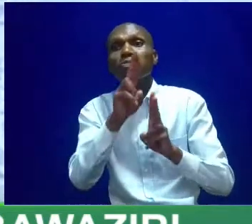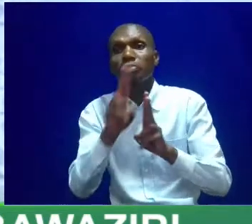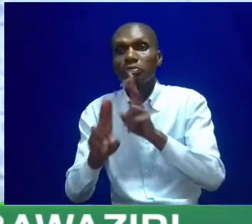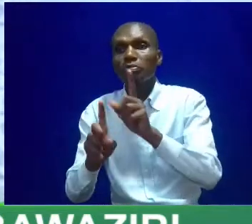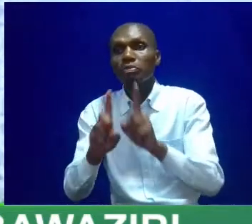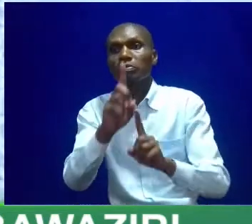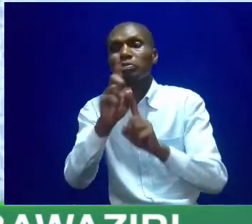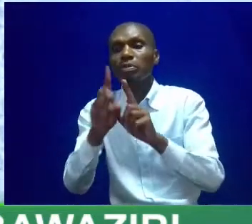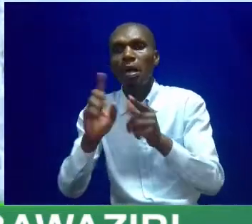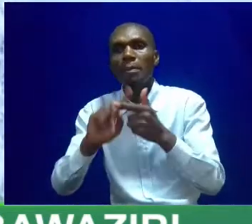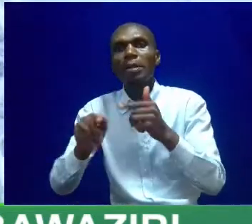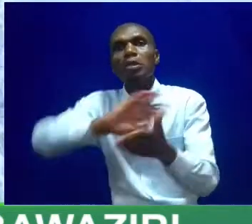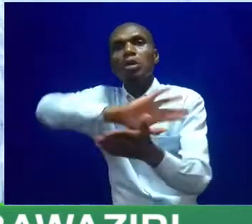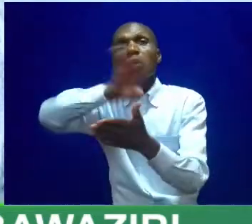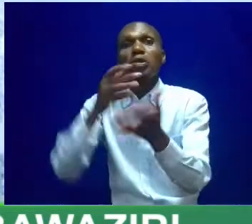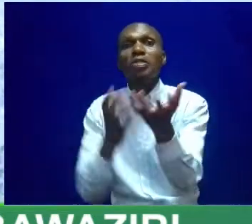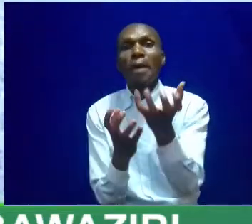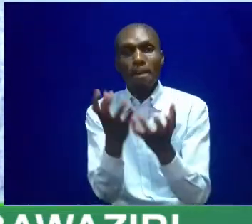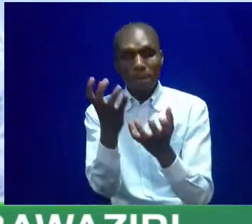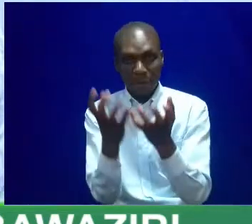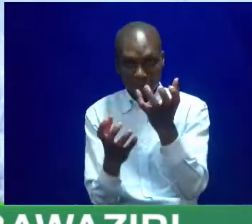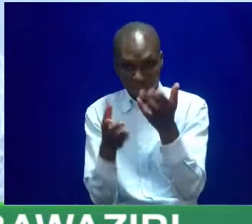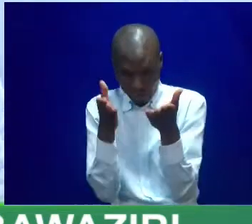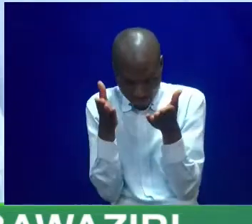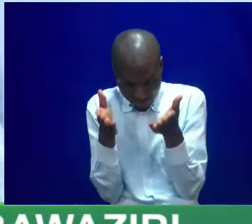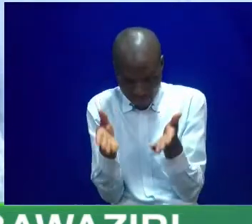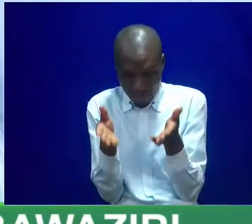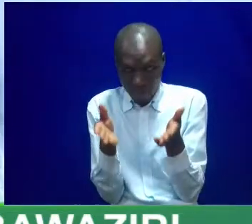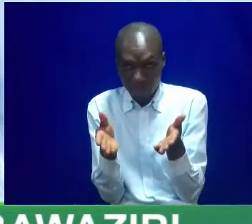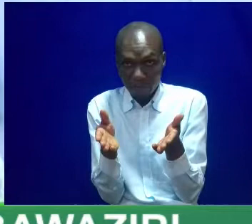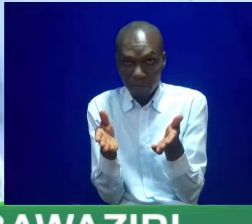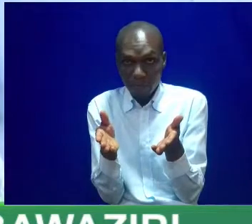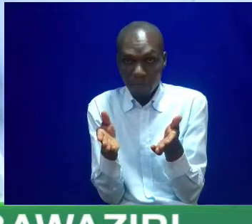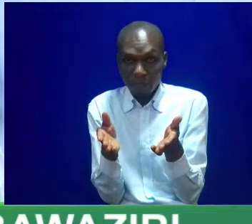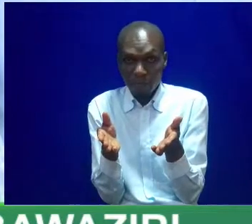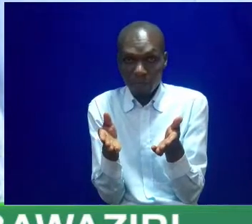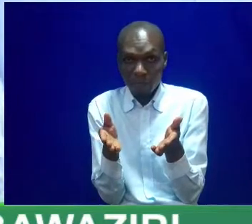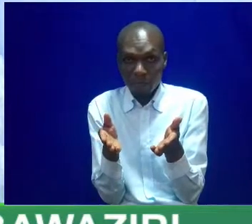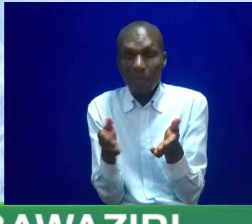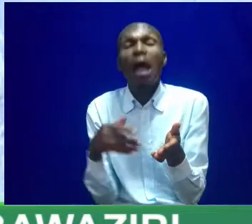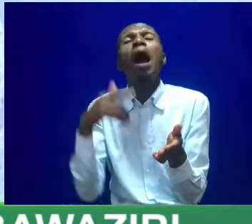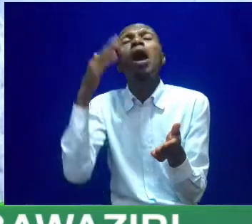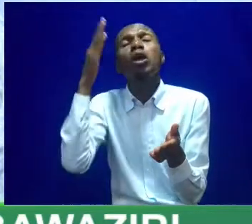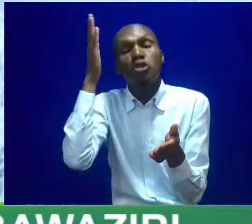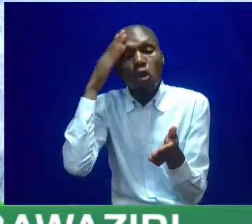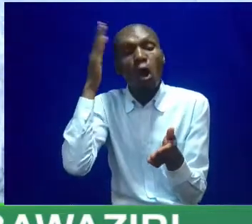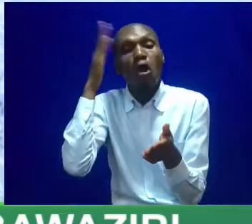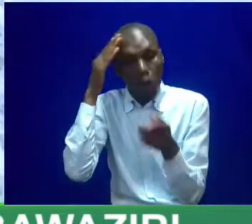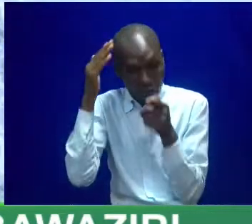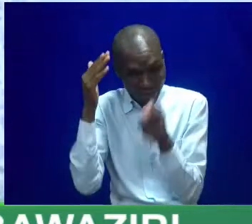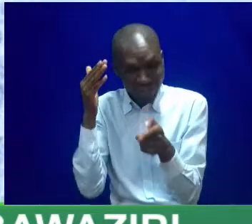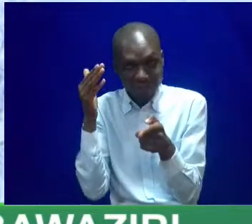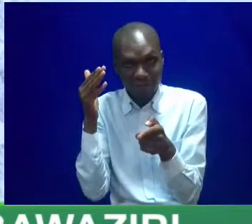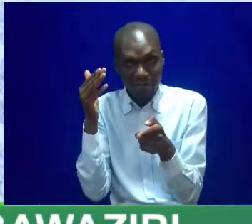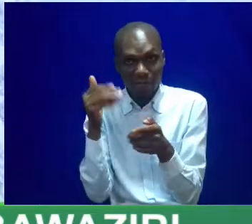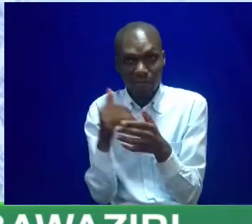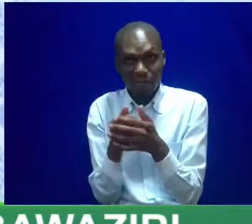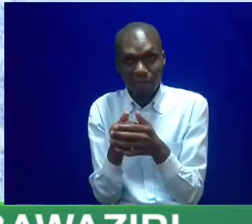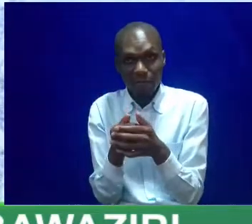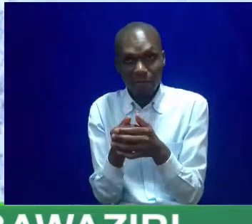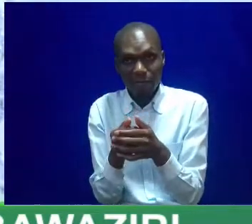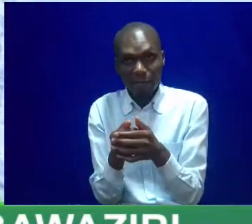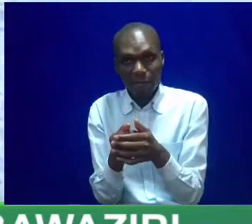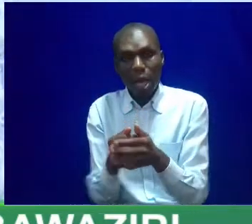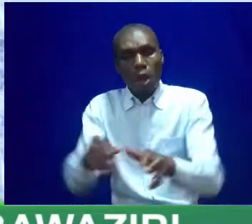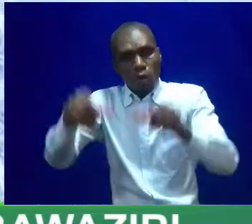lakini kwa biashara zote za sehemu hii. Na najua hii ni awamu, bado